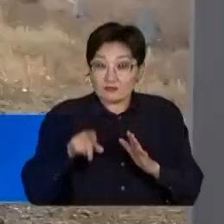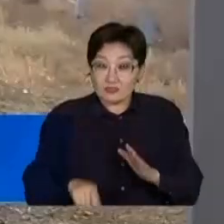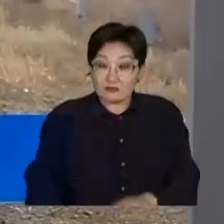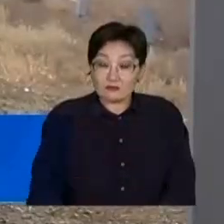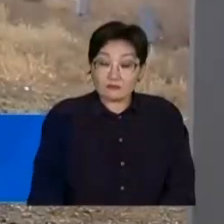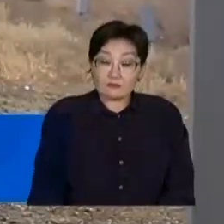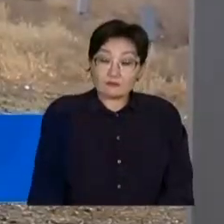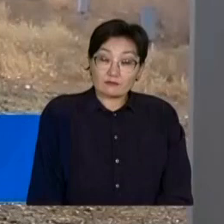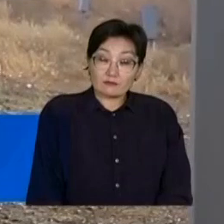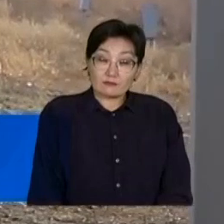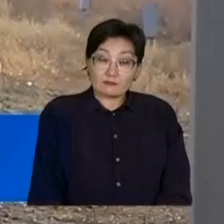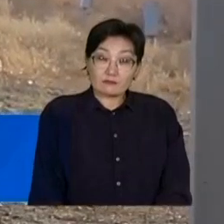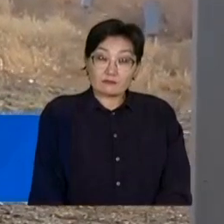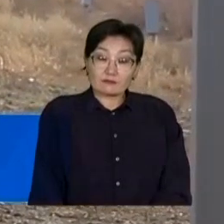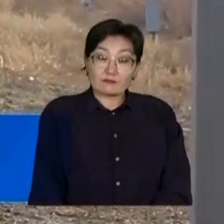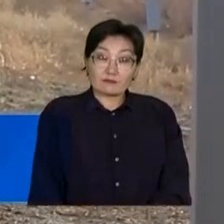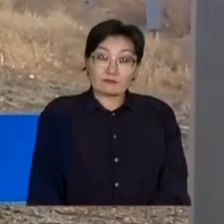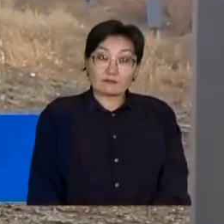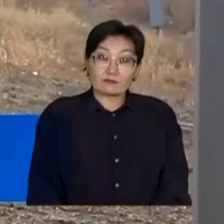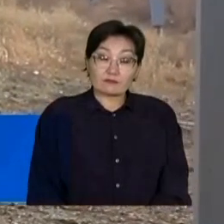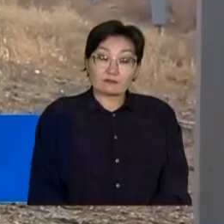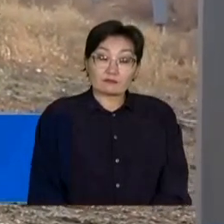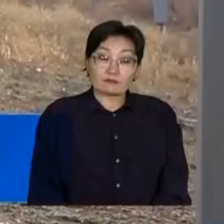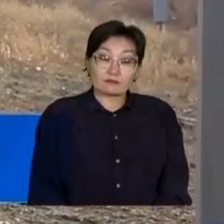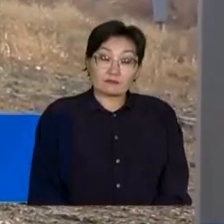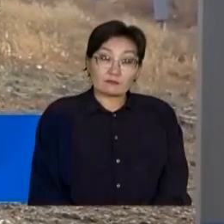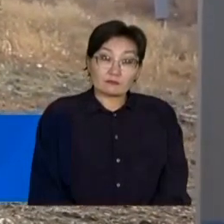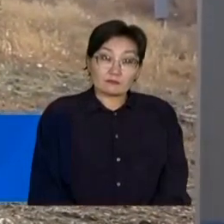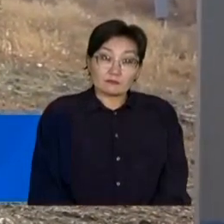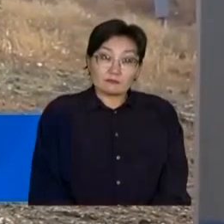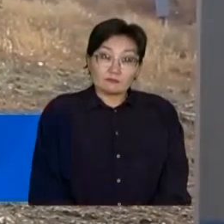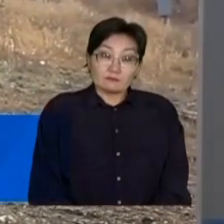Аяулым Алтынбекова, Наргиз Жанабекова, телеканал Алматы, область Улатау.